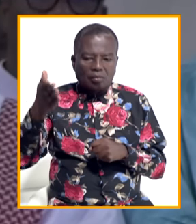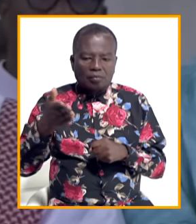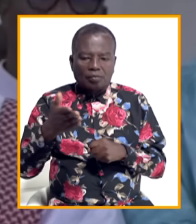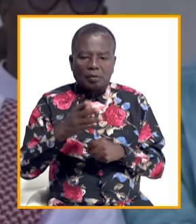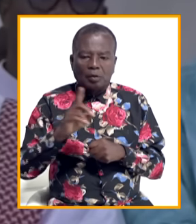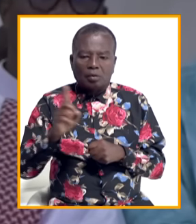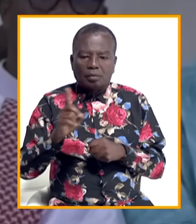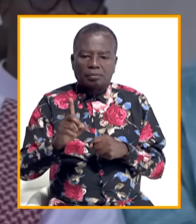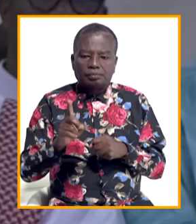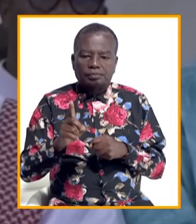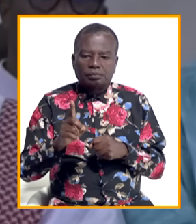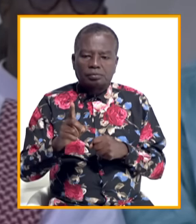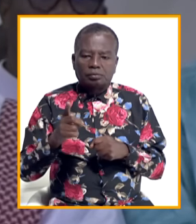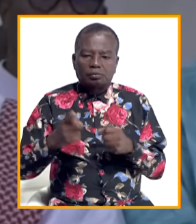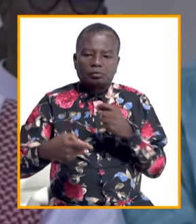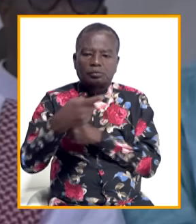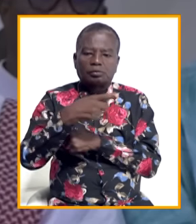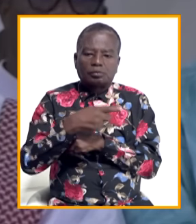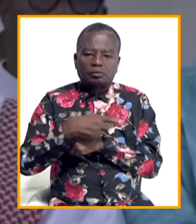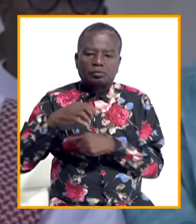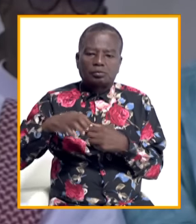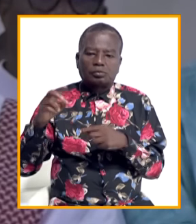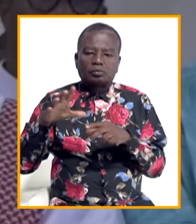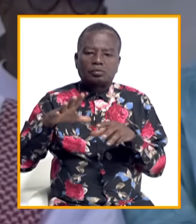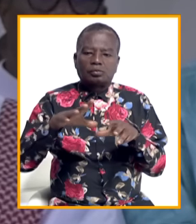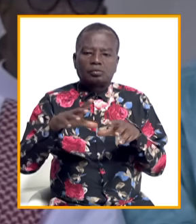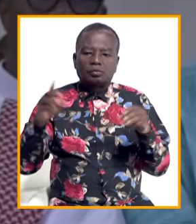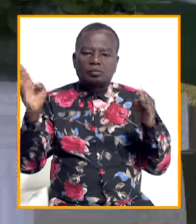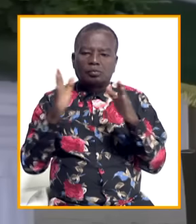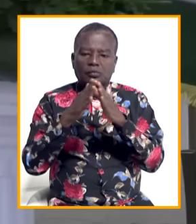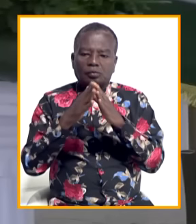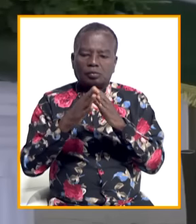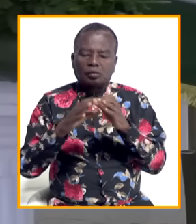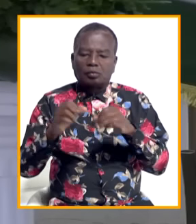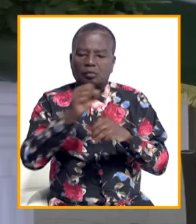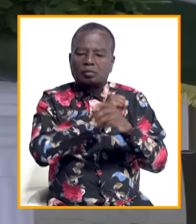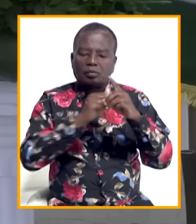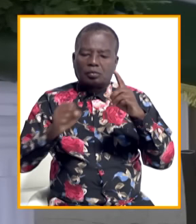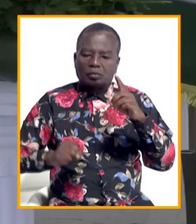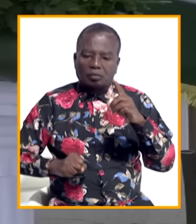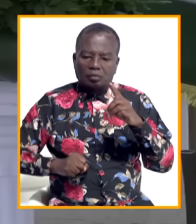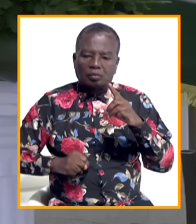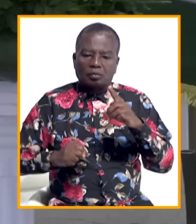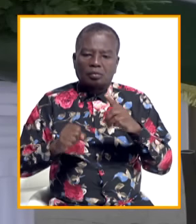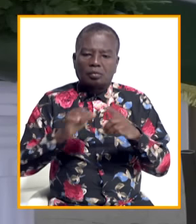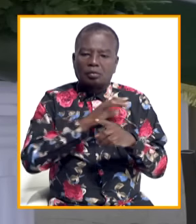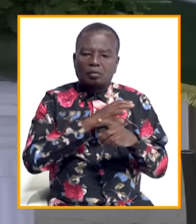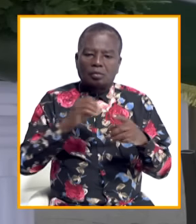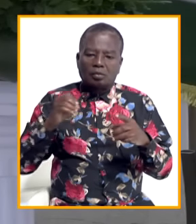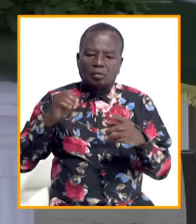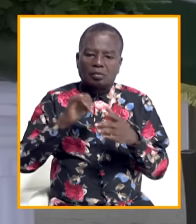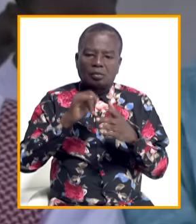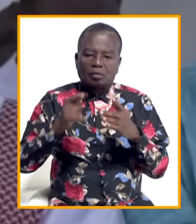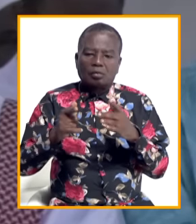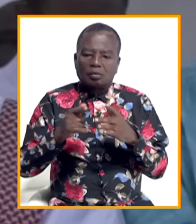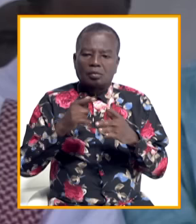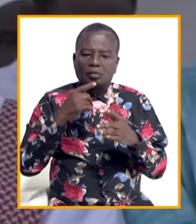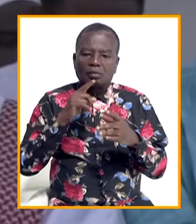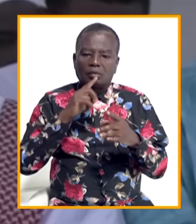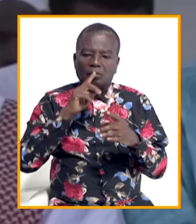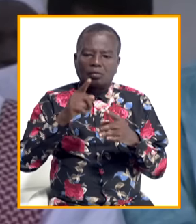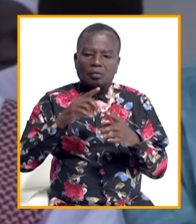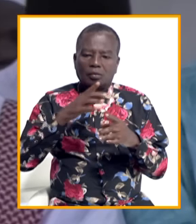verra où? Au jour où il va rencontrer le Seigneur. Que ce jour soit notre meilleur jour et que Dieu pardonne à notre frère et